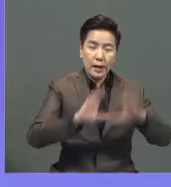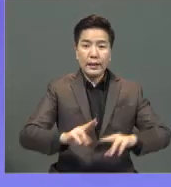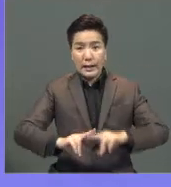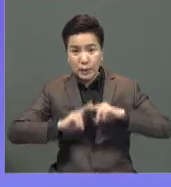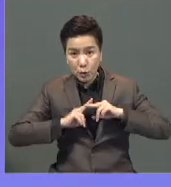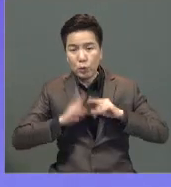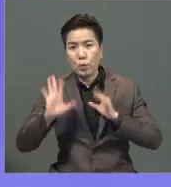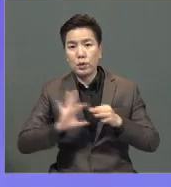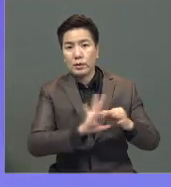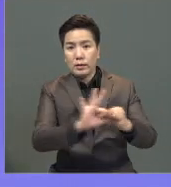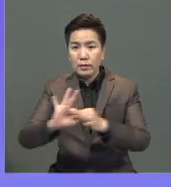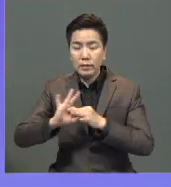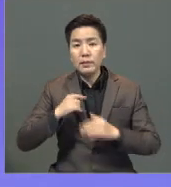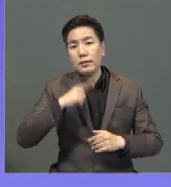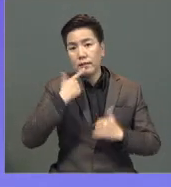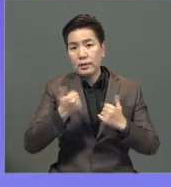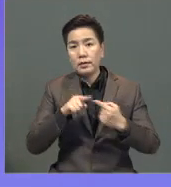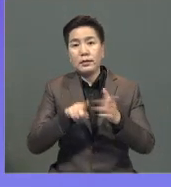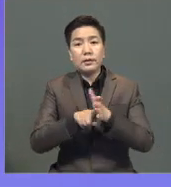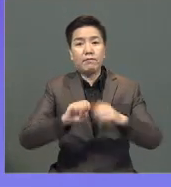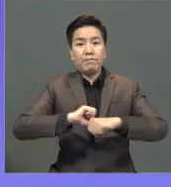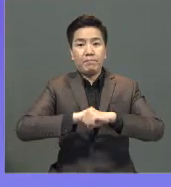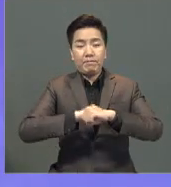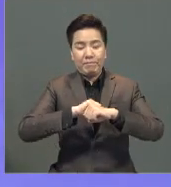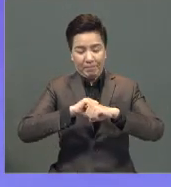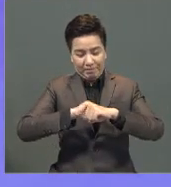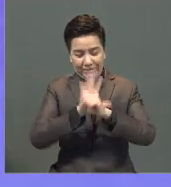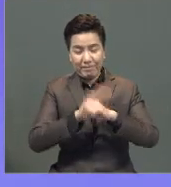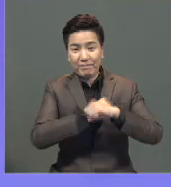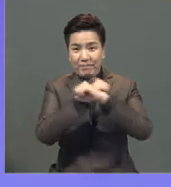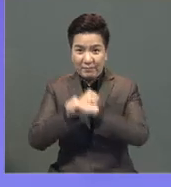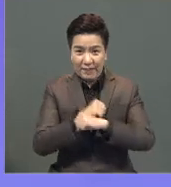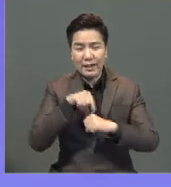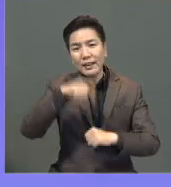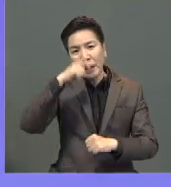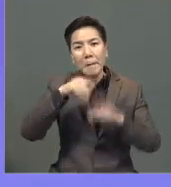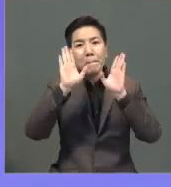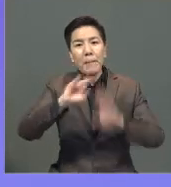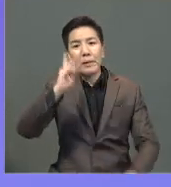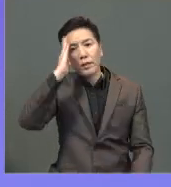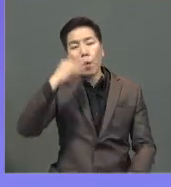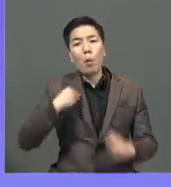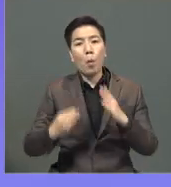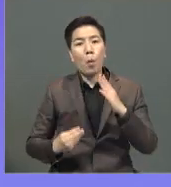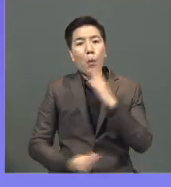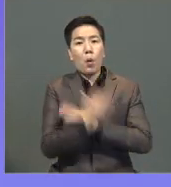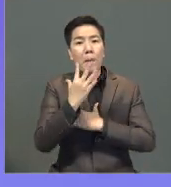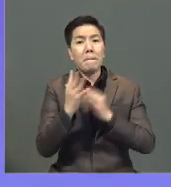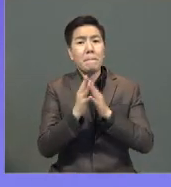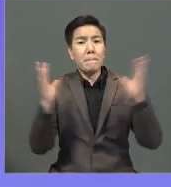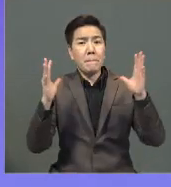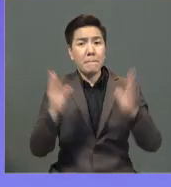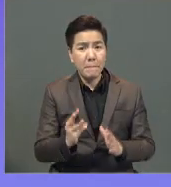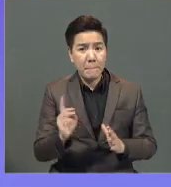แล้วก็คนที่เกี่ยวข้องว่าเรื่องของวัคซีนของไทยเนี่ยจะเป็นไปในทิศทางไหนและโอกาสของเรามีมากน้อยขนาดไหน